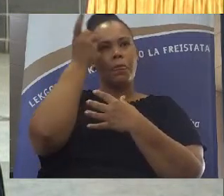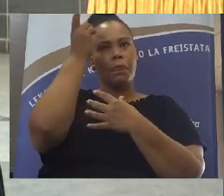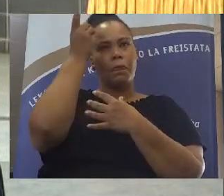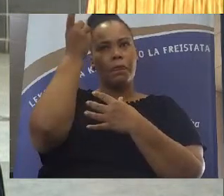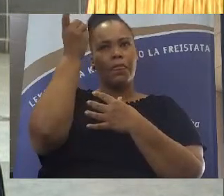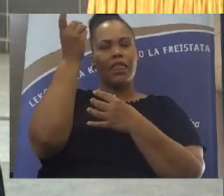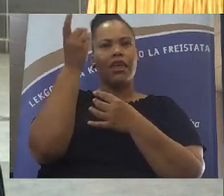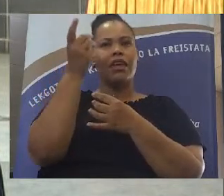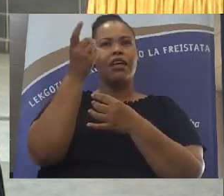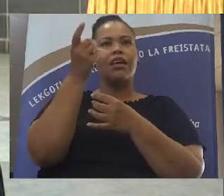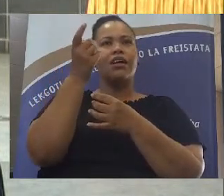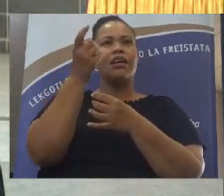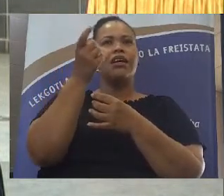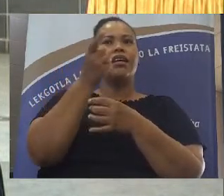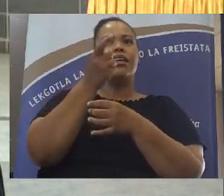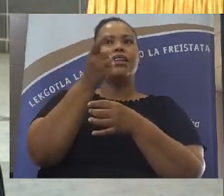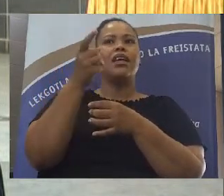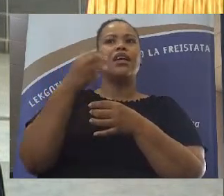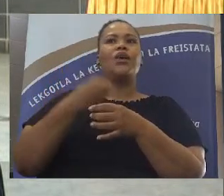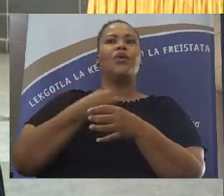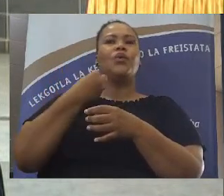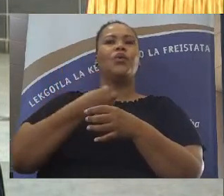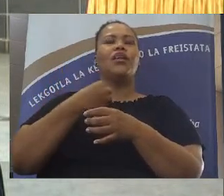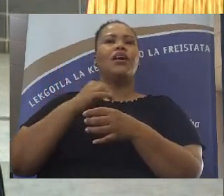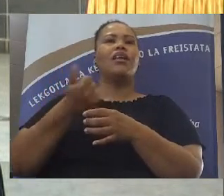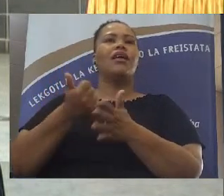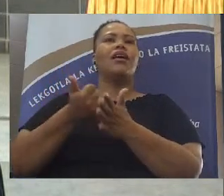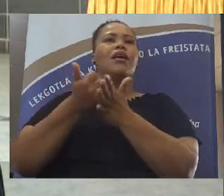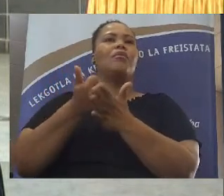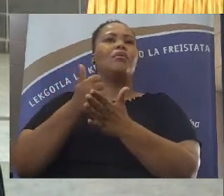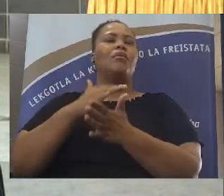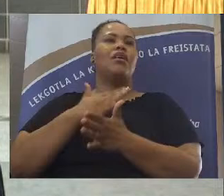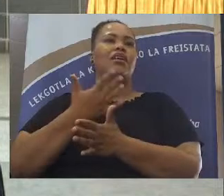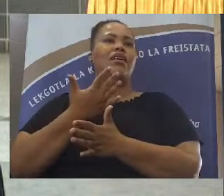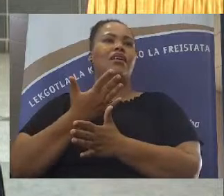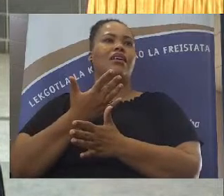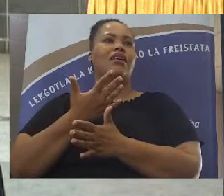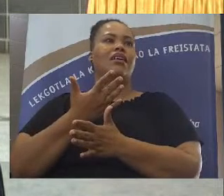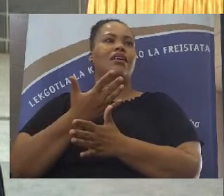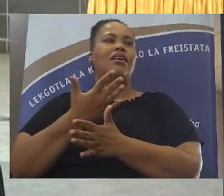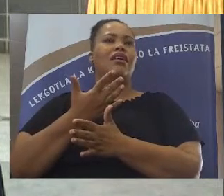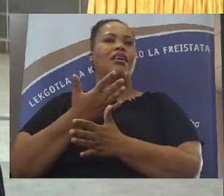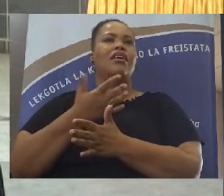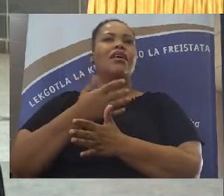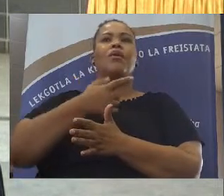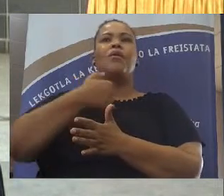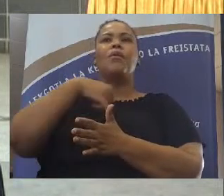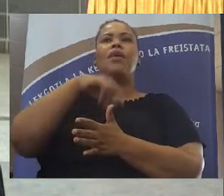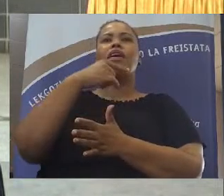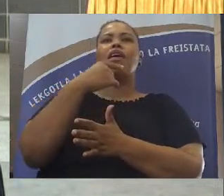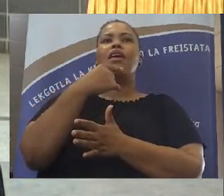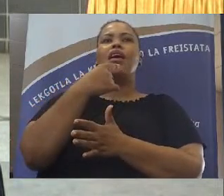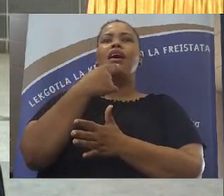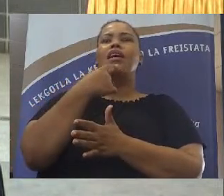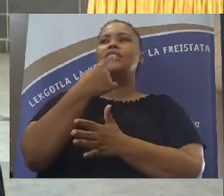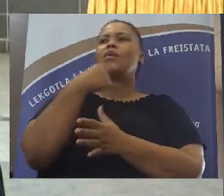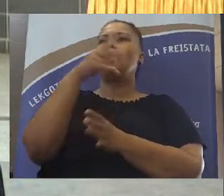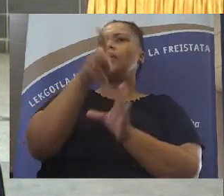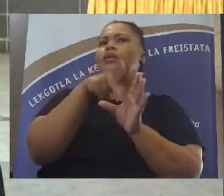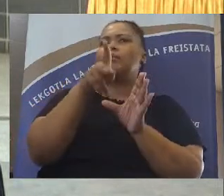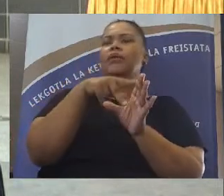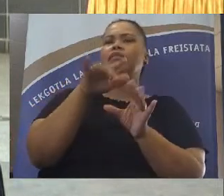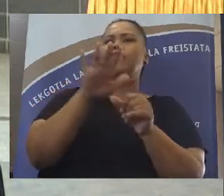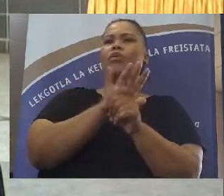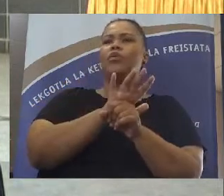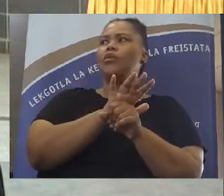in ander jong mense mee help. Ons het nie so baie geantwoord want ons het nie so lekker verstaan nie. Ons het